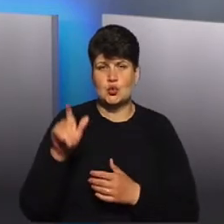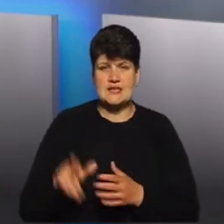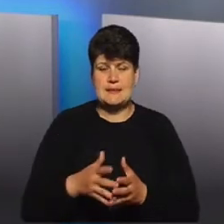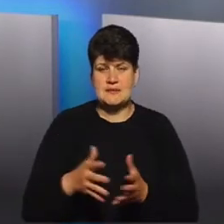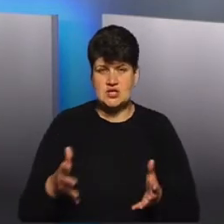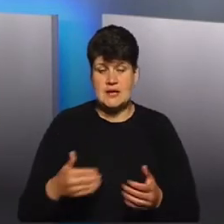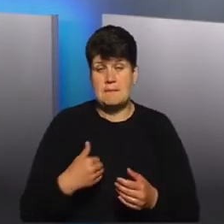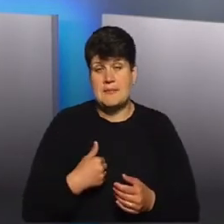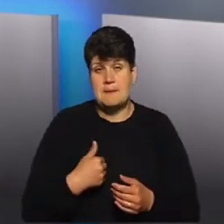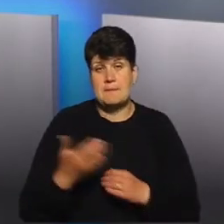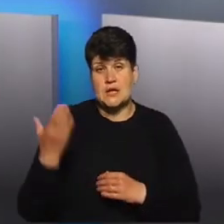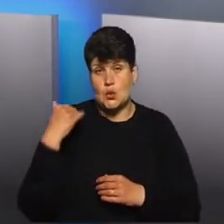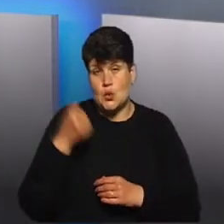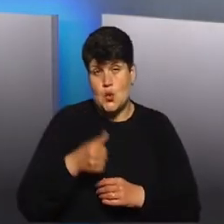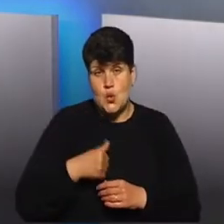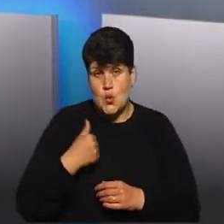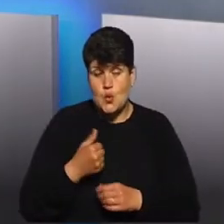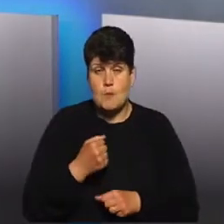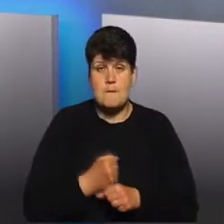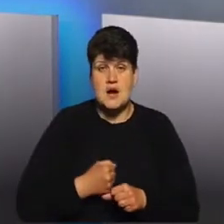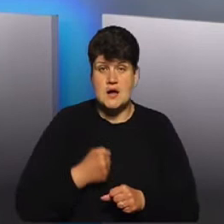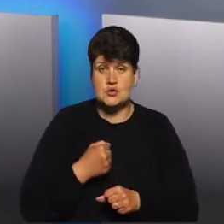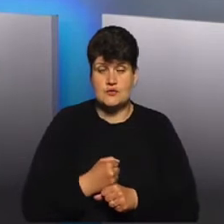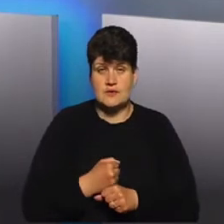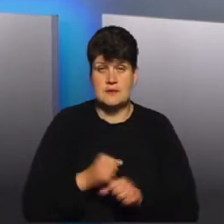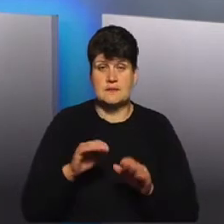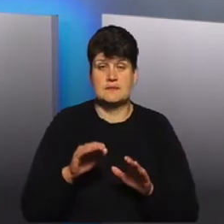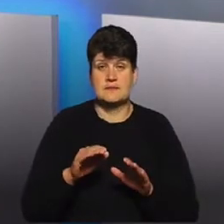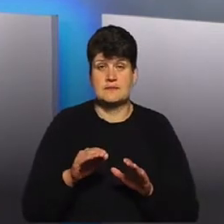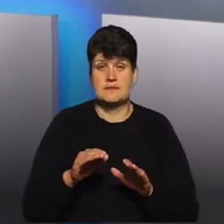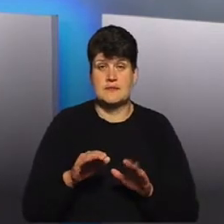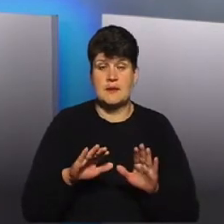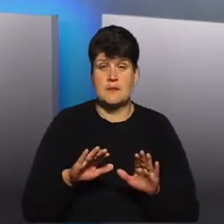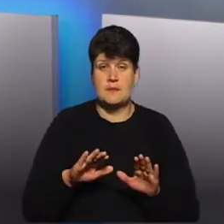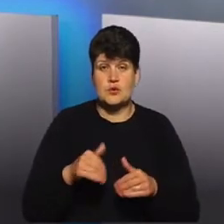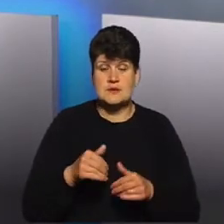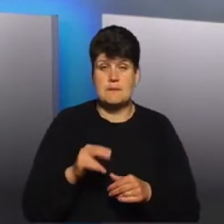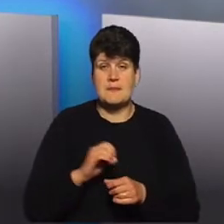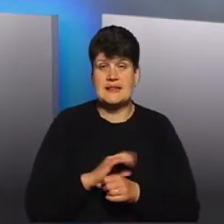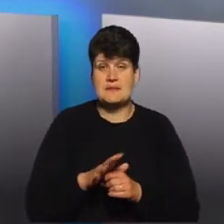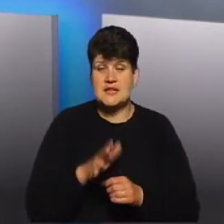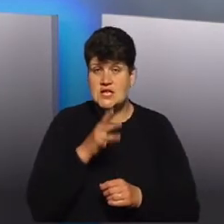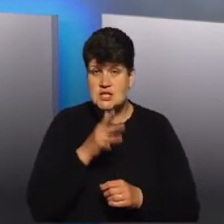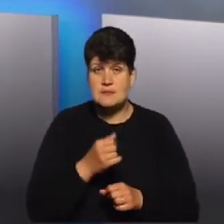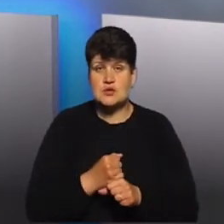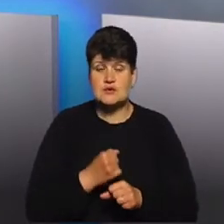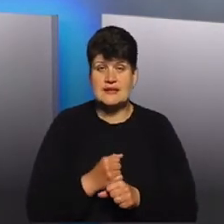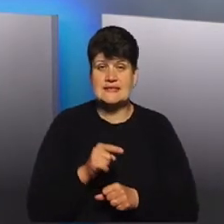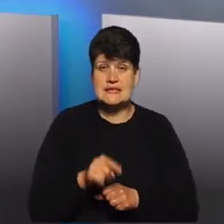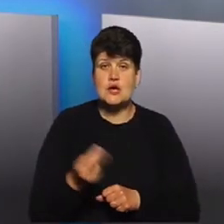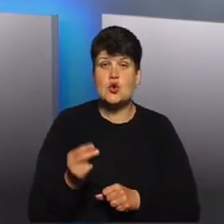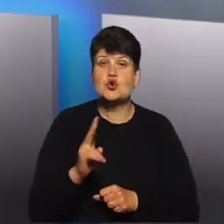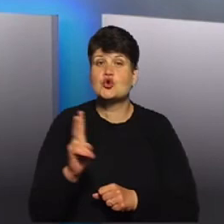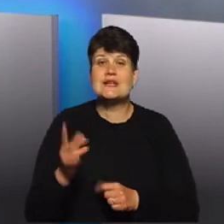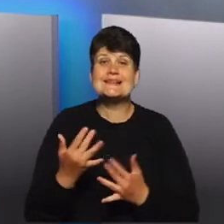року працювали в постпандемійний час. І, звичайно, що працювали за ті гроші, хто скільки давав, за стільки готелі